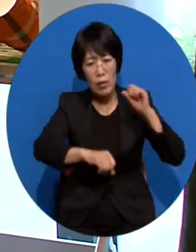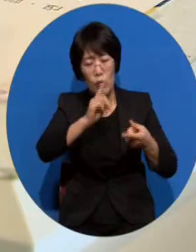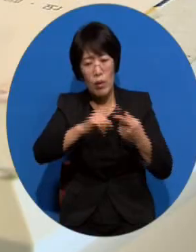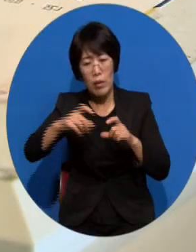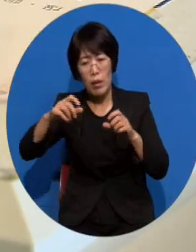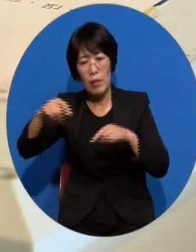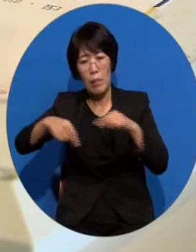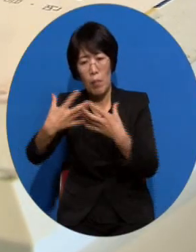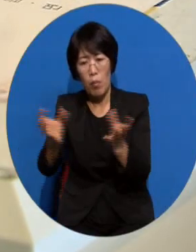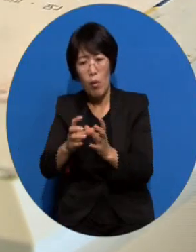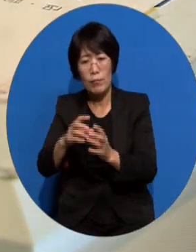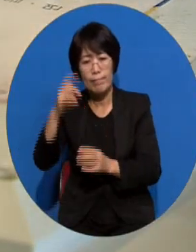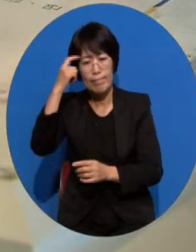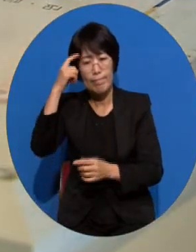곤두세우고 있습니다